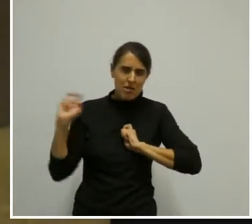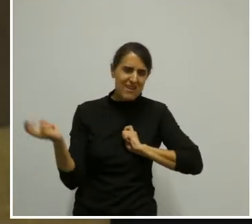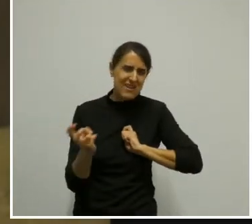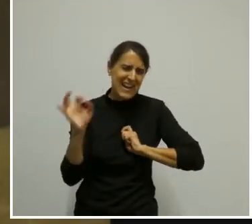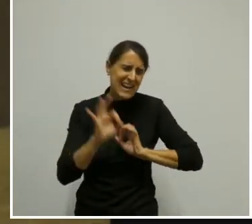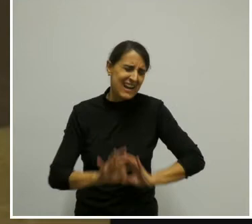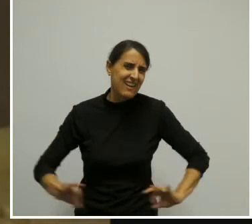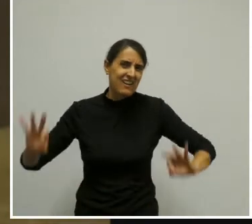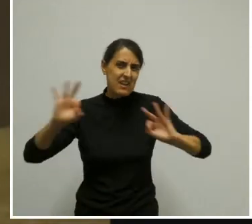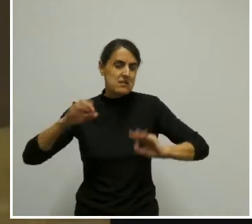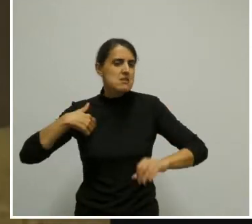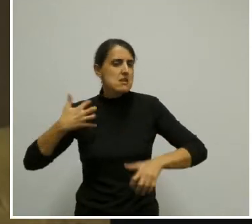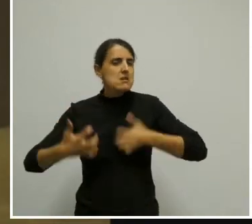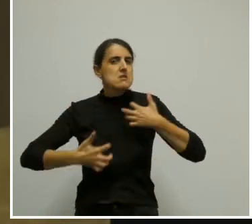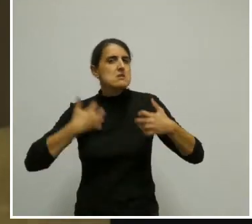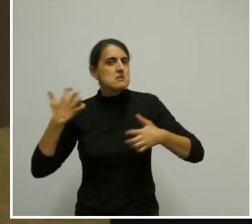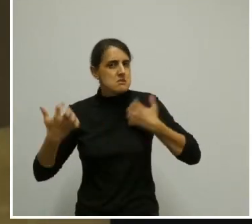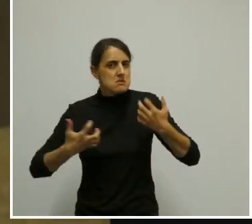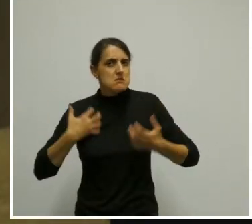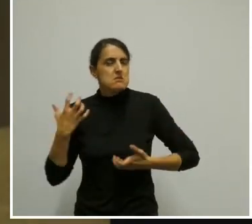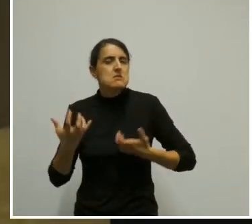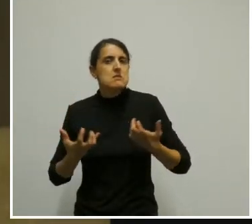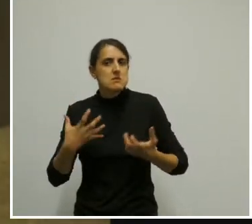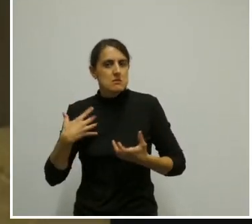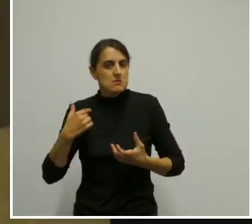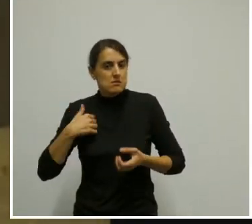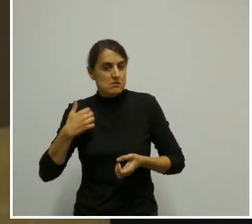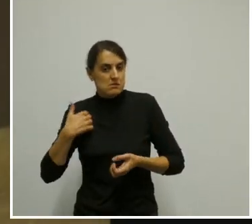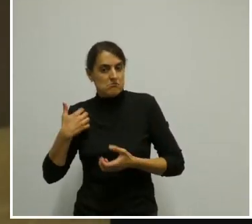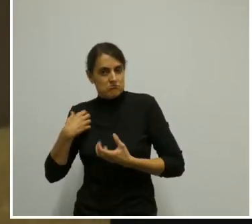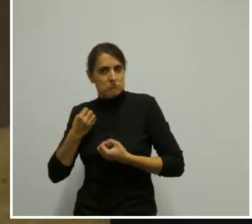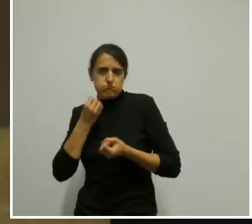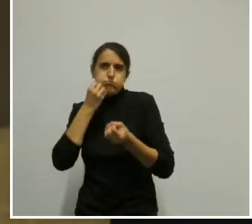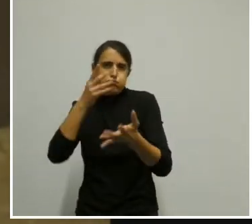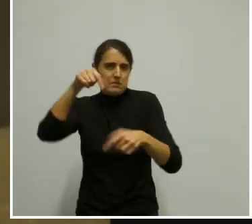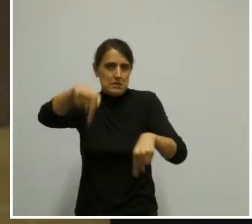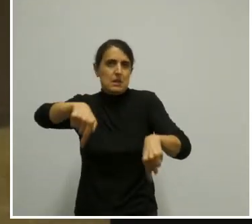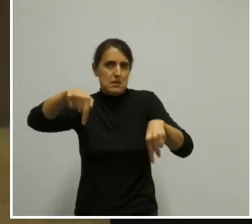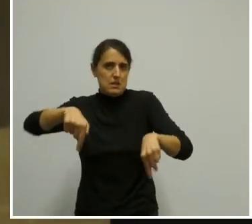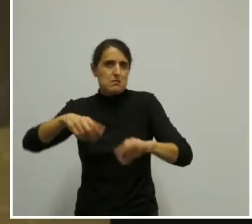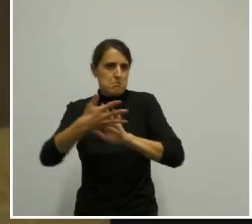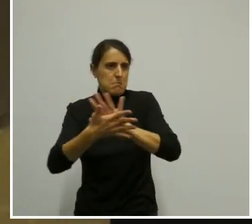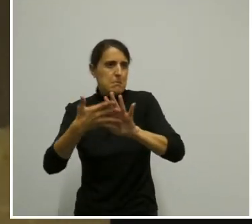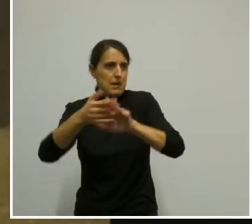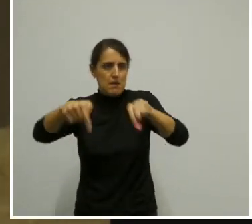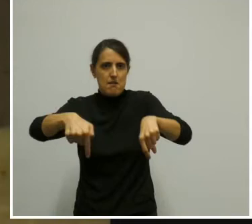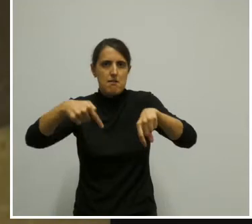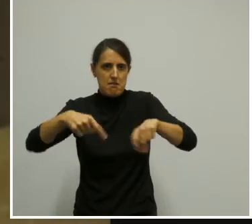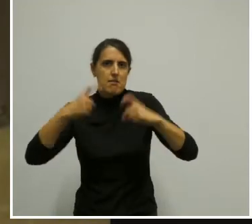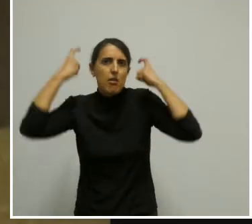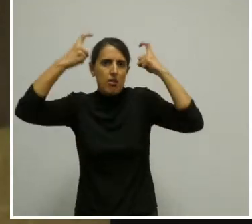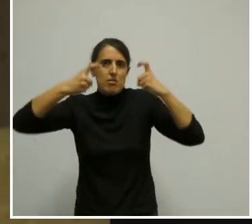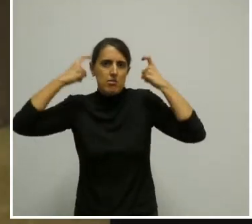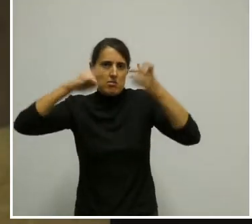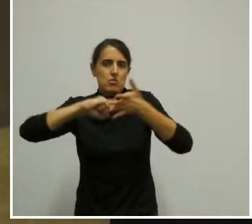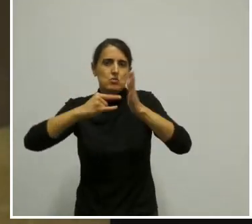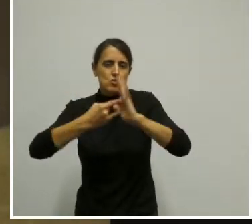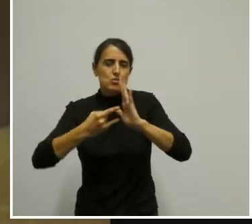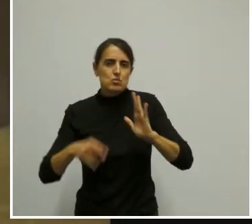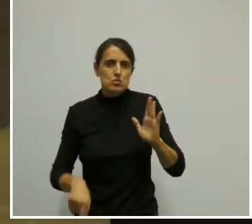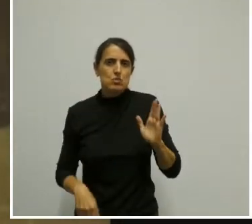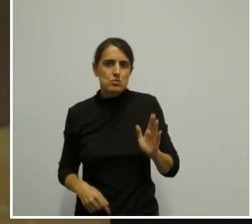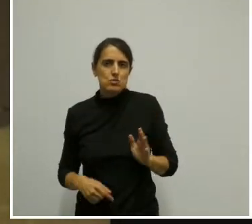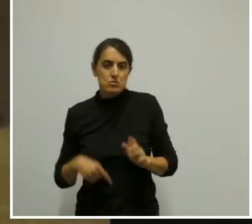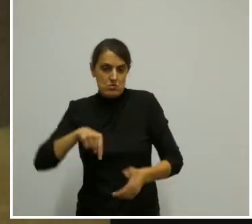i jo aquest malestar el porto des de l'AFA aquí, perquè crec que és l'espai on s'ha de portar i on s'ha d'intentar buscar una solució per a